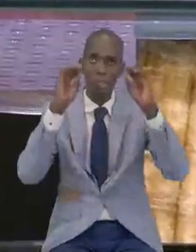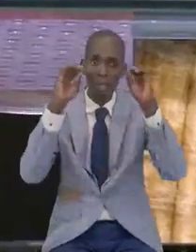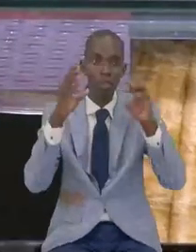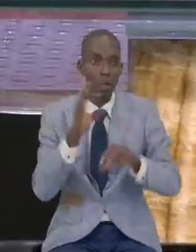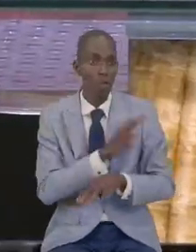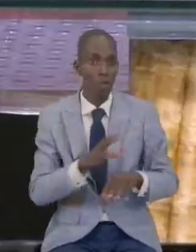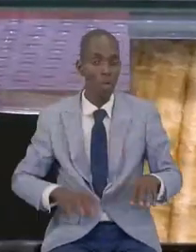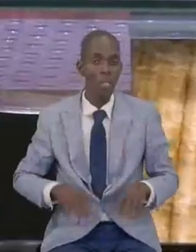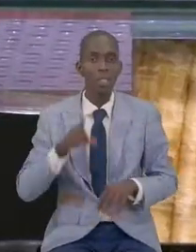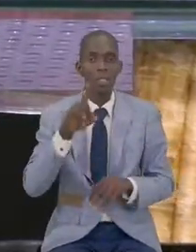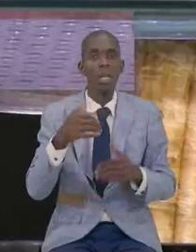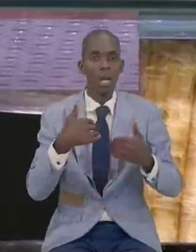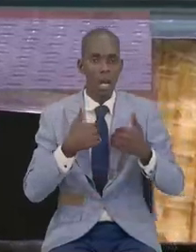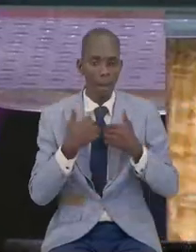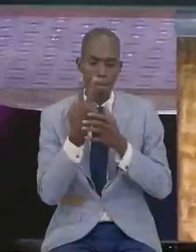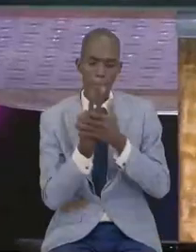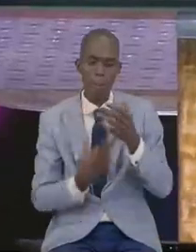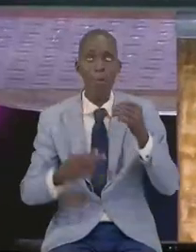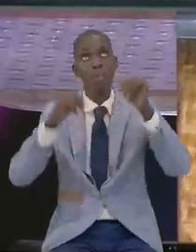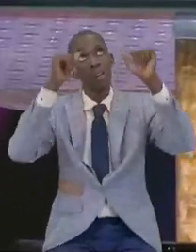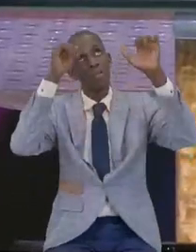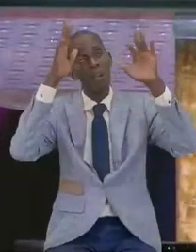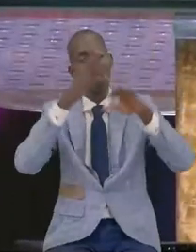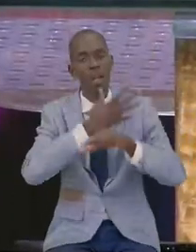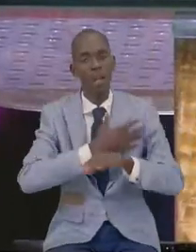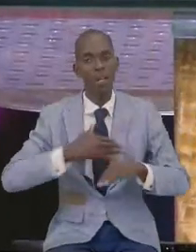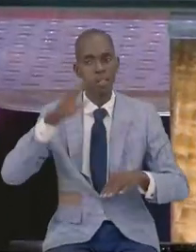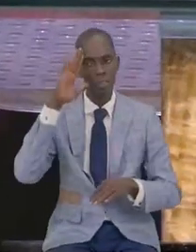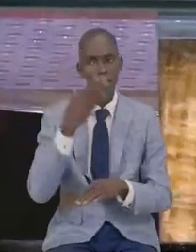a le Fils et le Père.